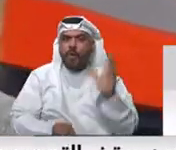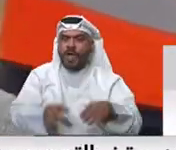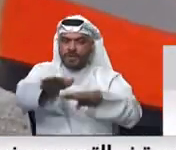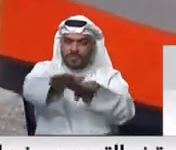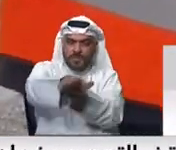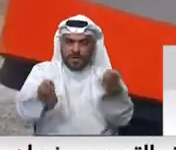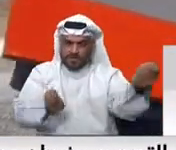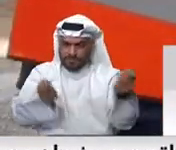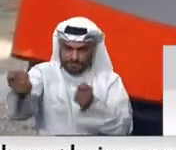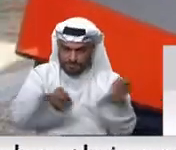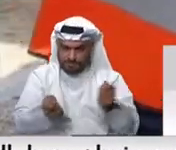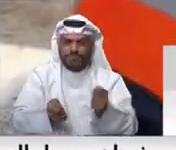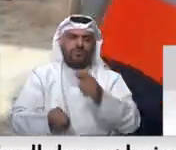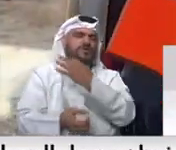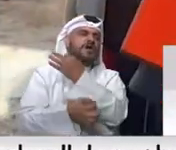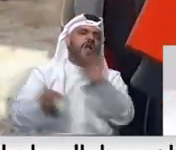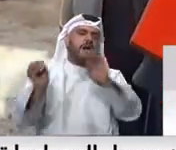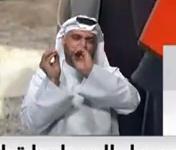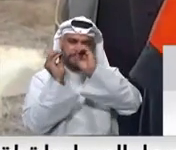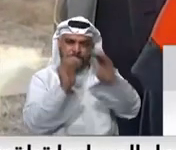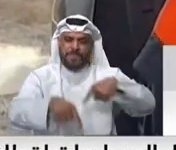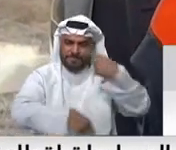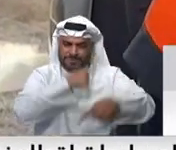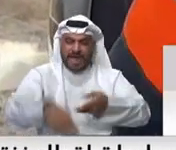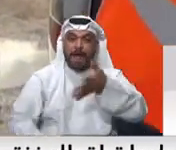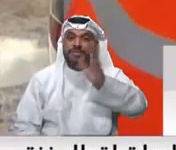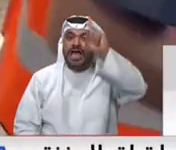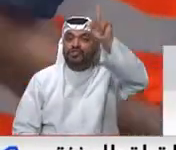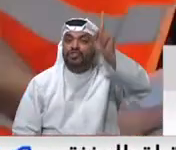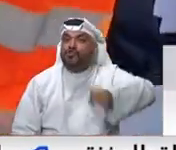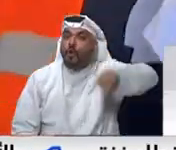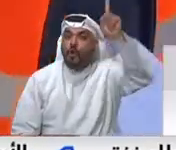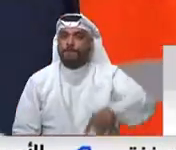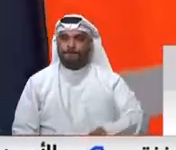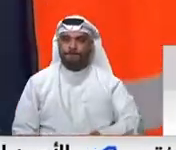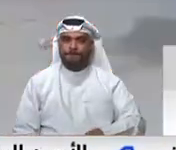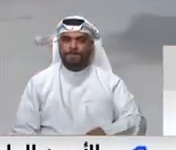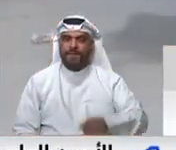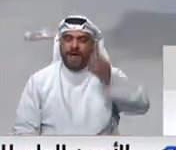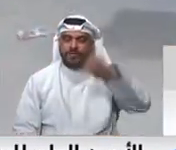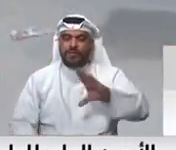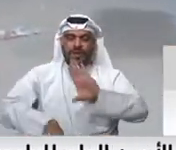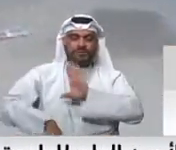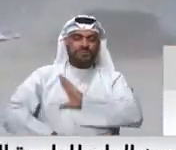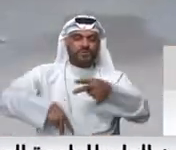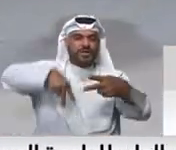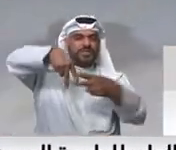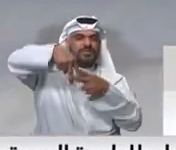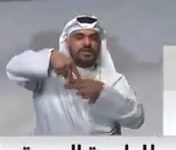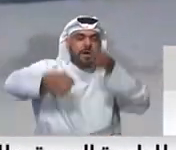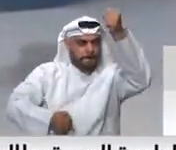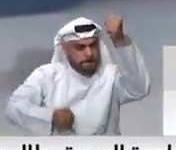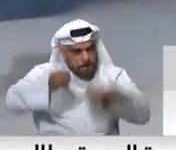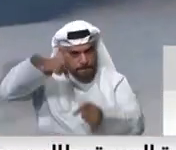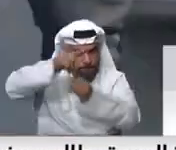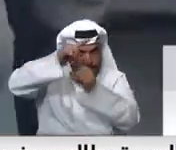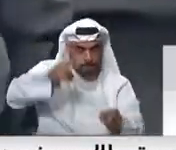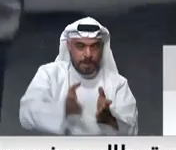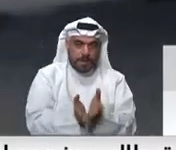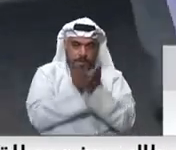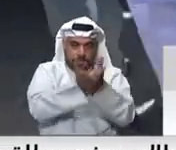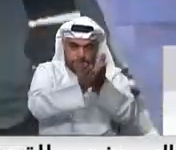والجو والبحر لليوم 15 على التوالي، وعبر فريقها الميداني التطوعي في قطاع غزة. تم